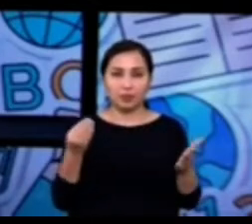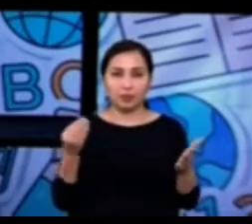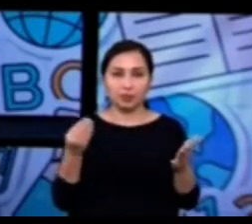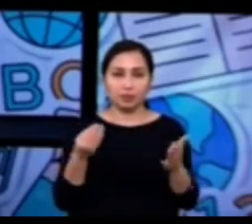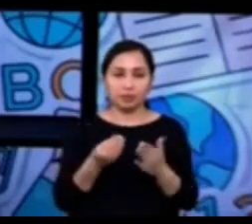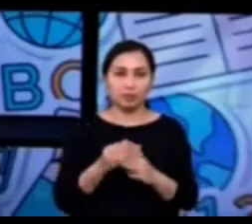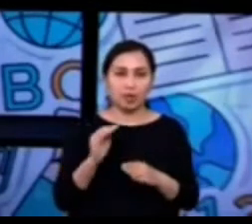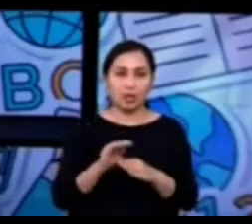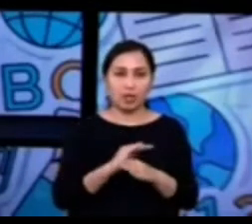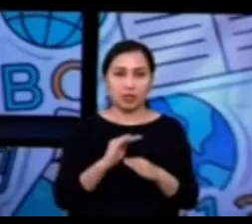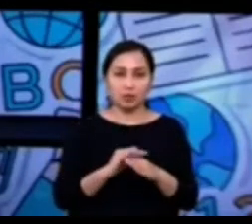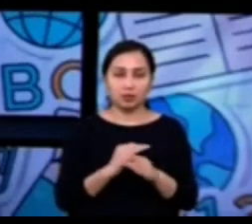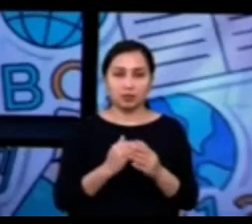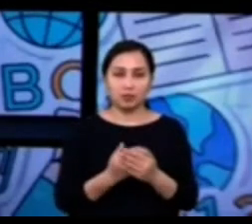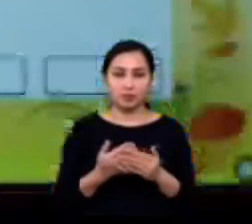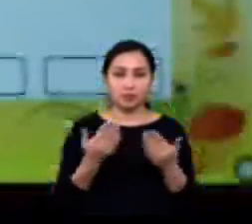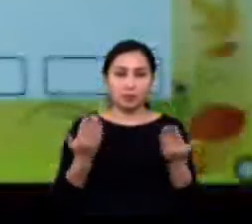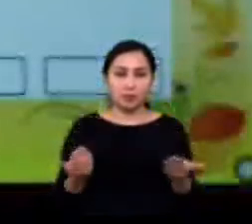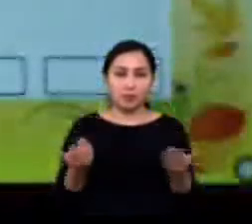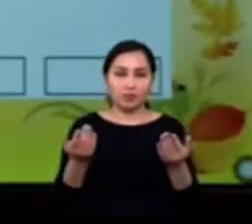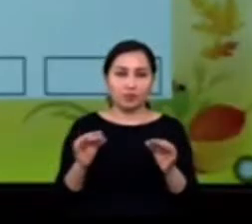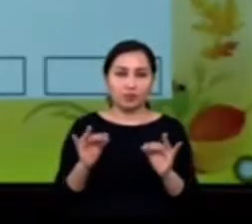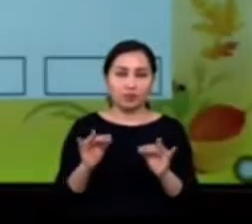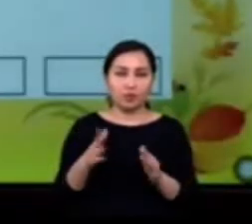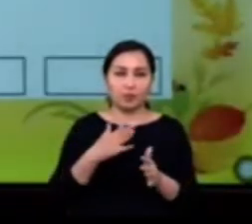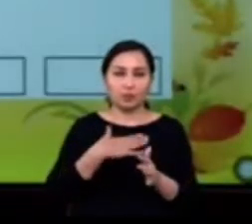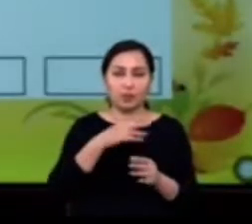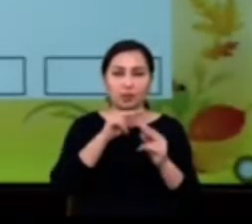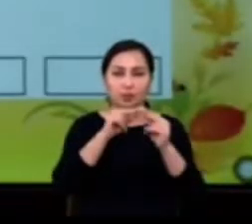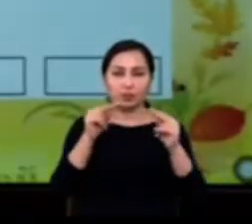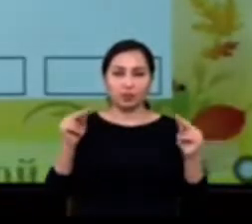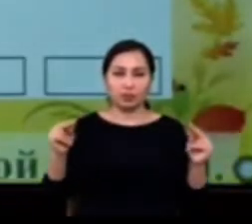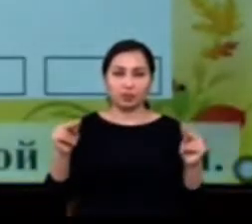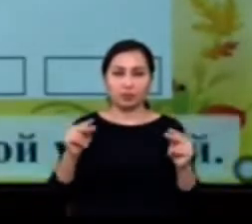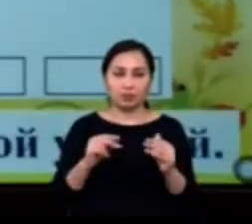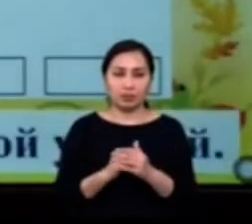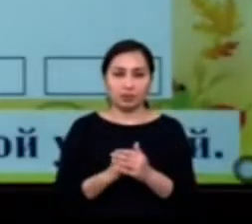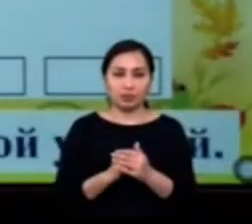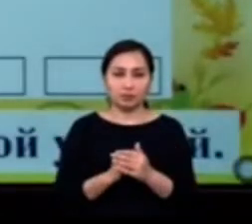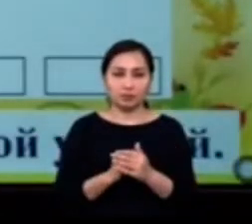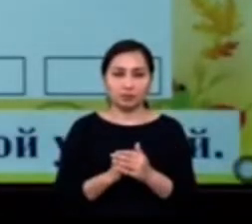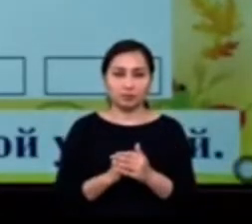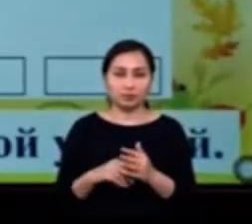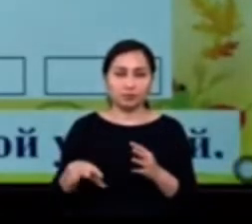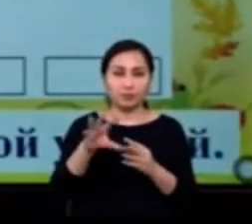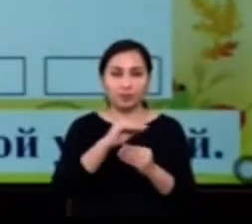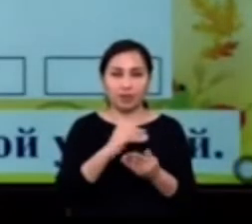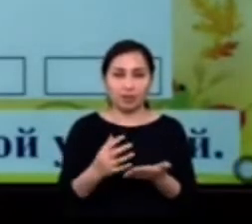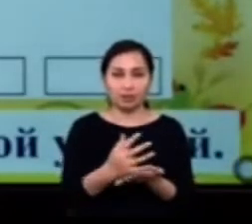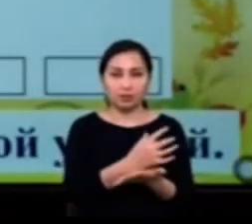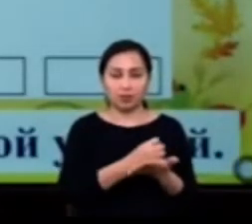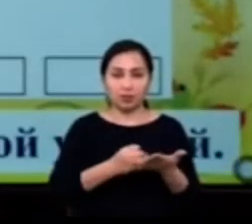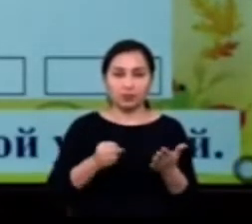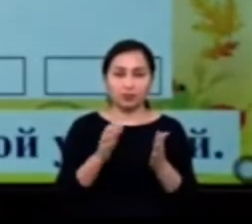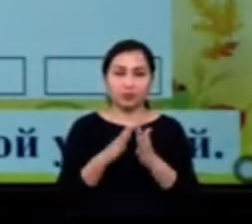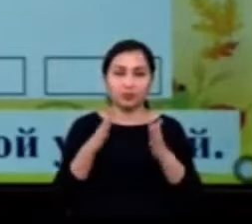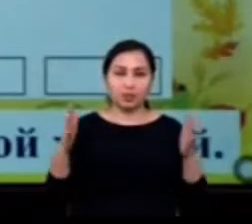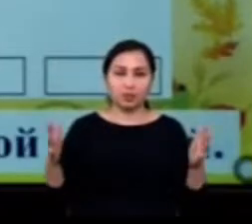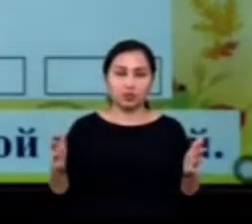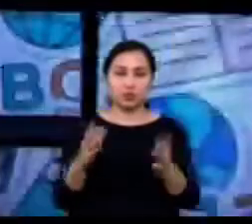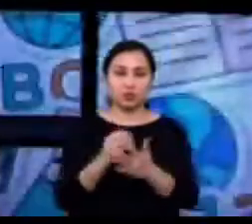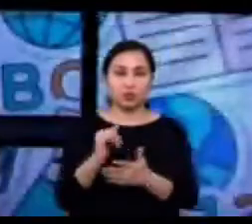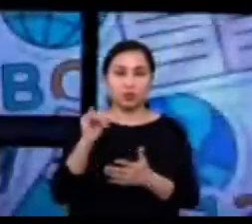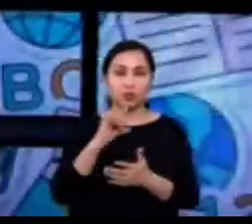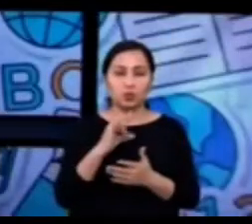Получилось? Молодцы. А вот и мое предложение. Мы собрали большой